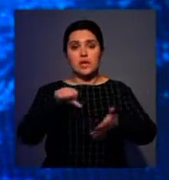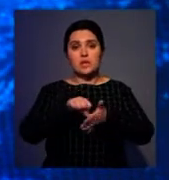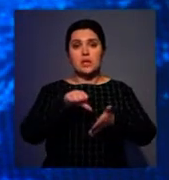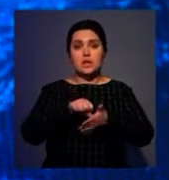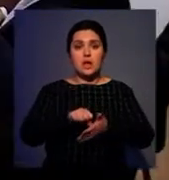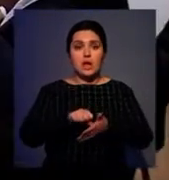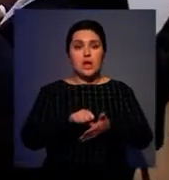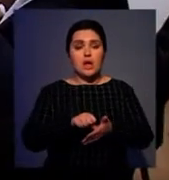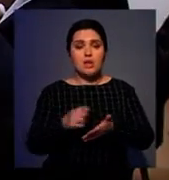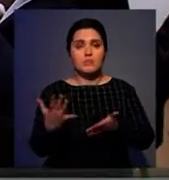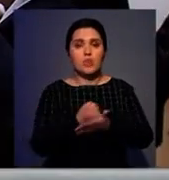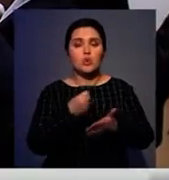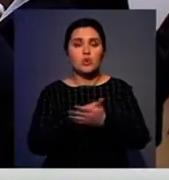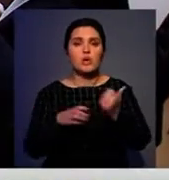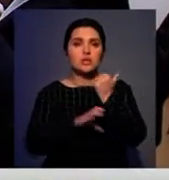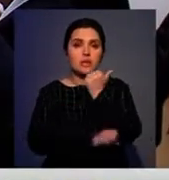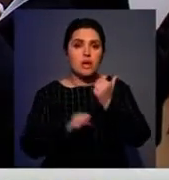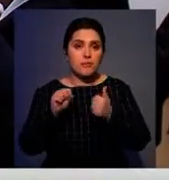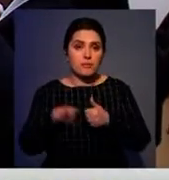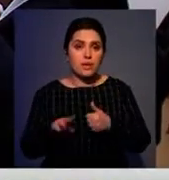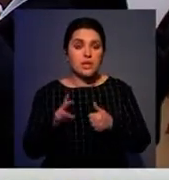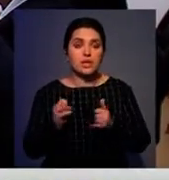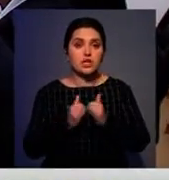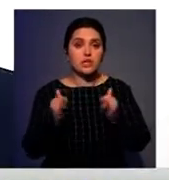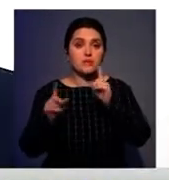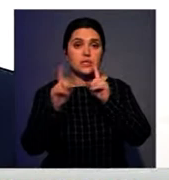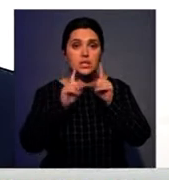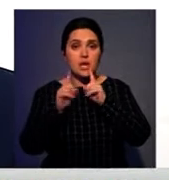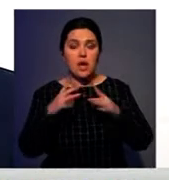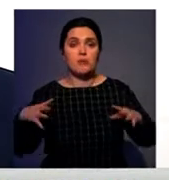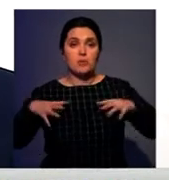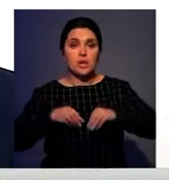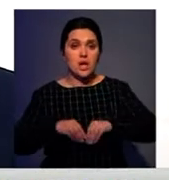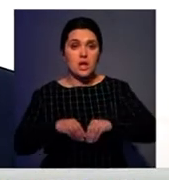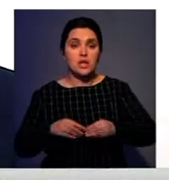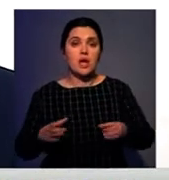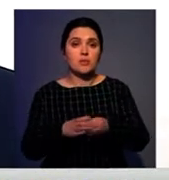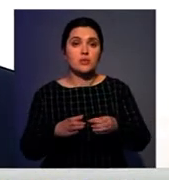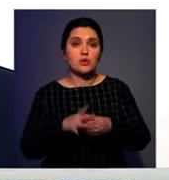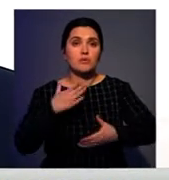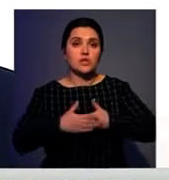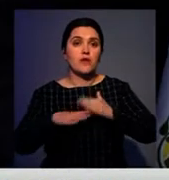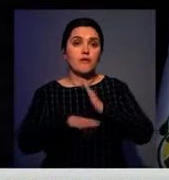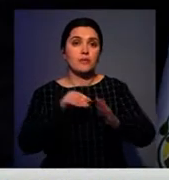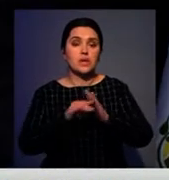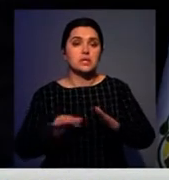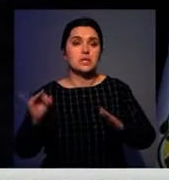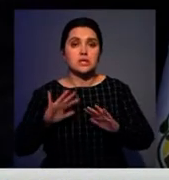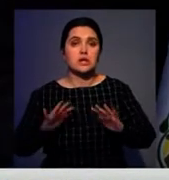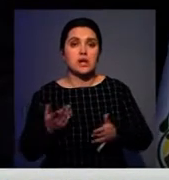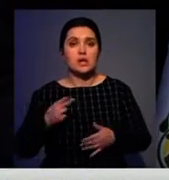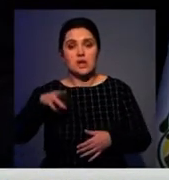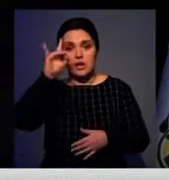возможным кандидатом аоловцы смогут до конца апреля. На расширенном заседании объединения отмечено, предстоящие выборы –